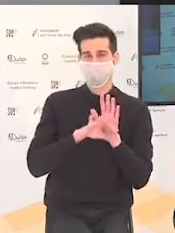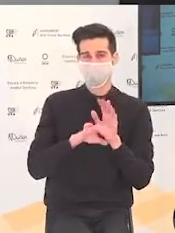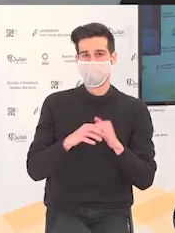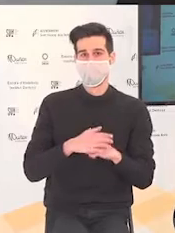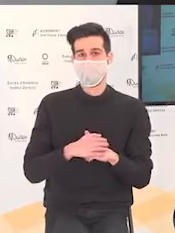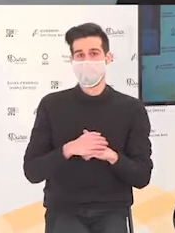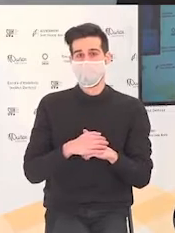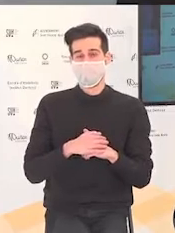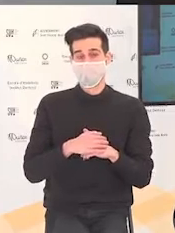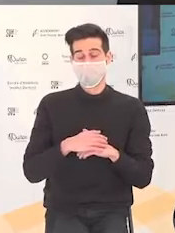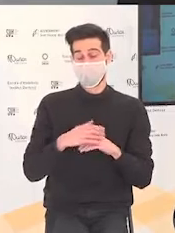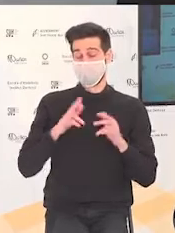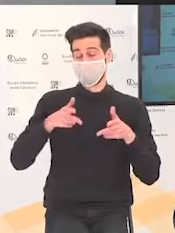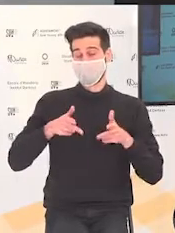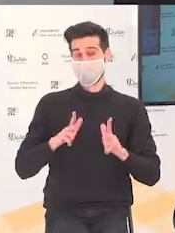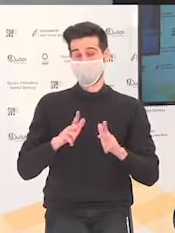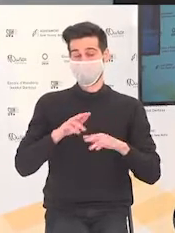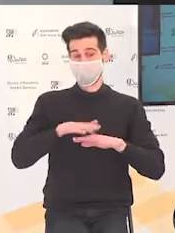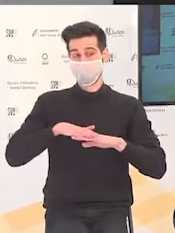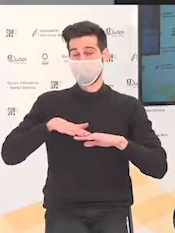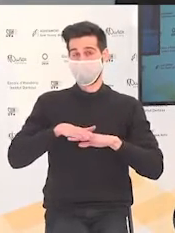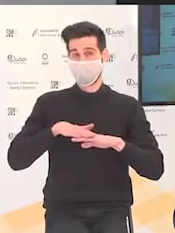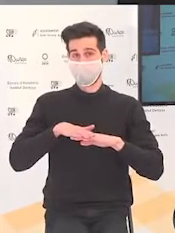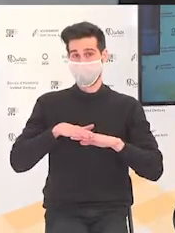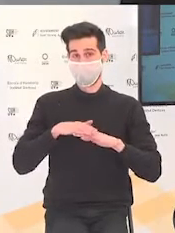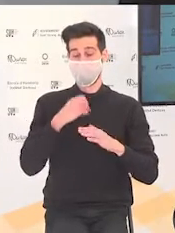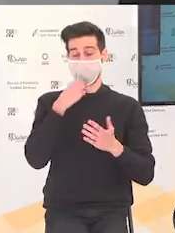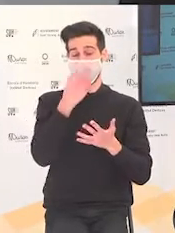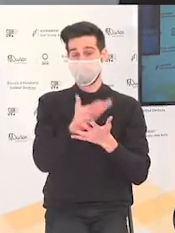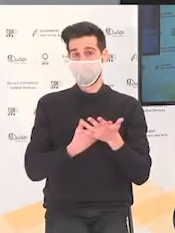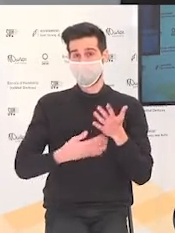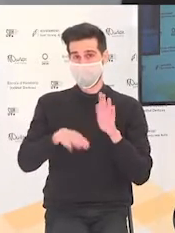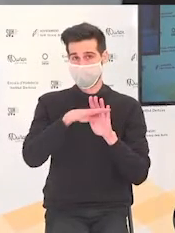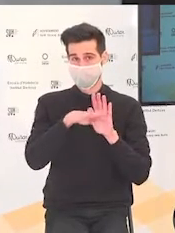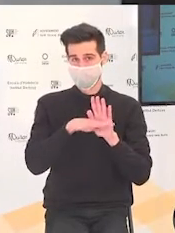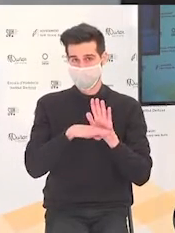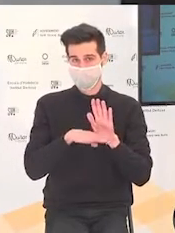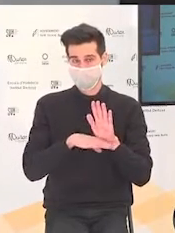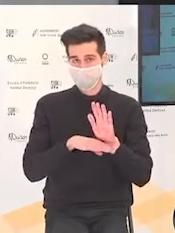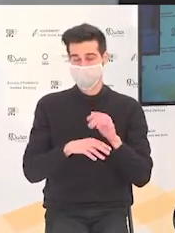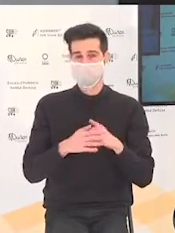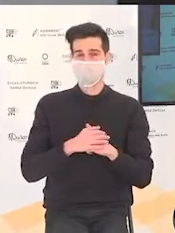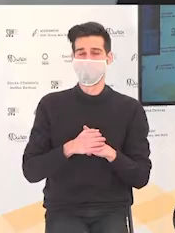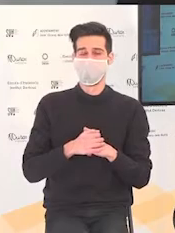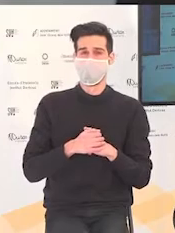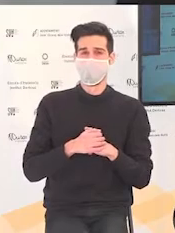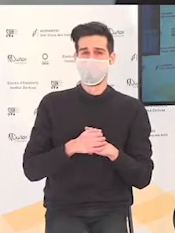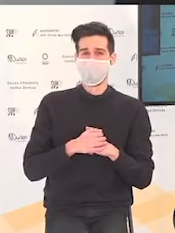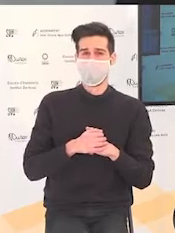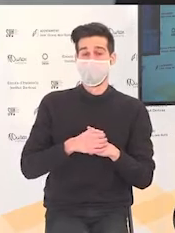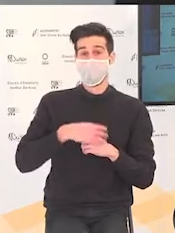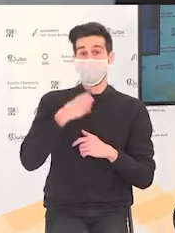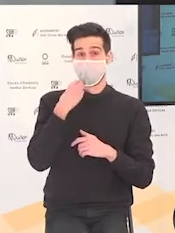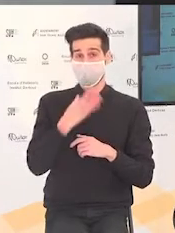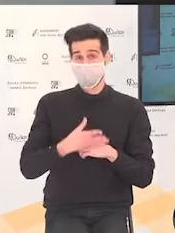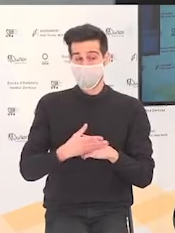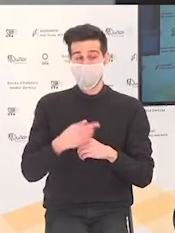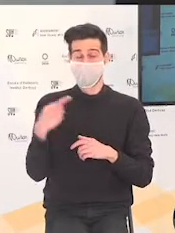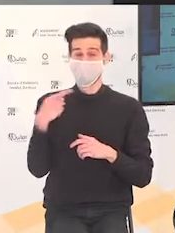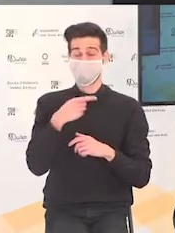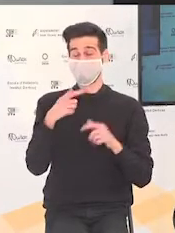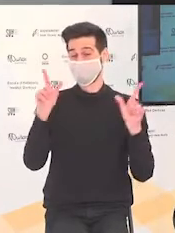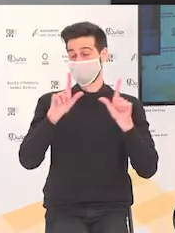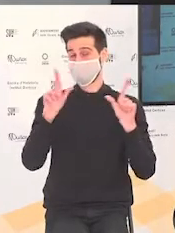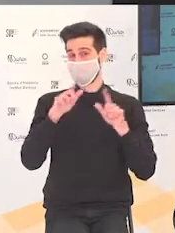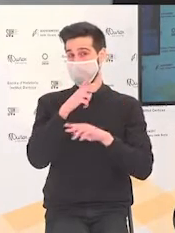cadires, suposo que ja ho heu vist, són les receptes. I bé, aquest vídeo de la recepta també el trobareu al YouTube